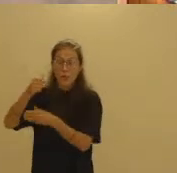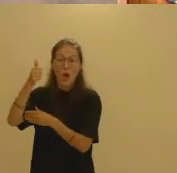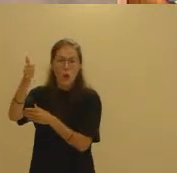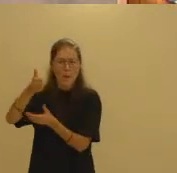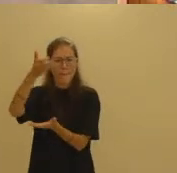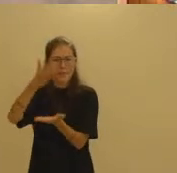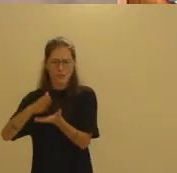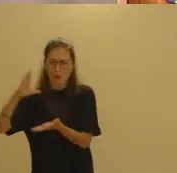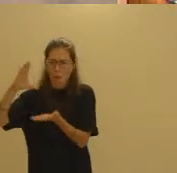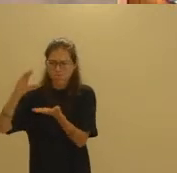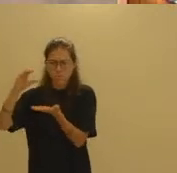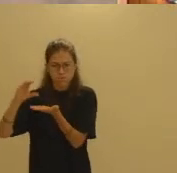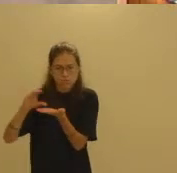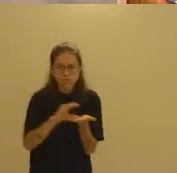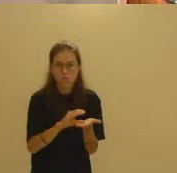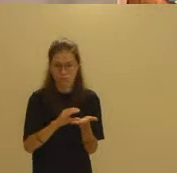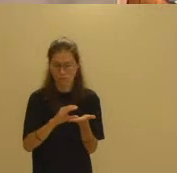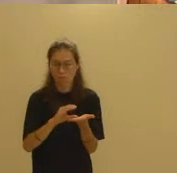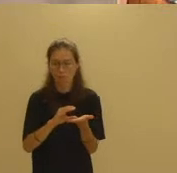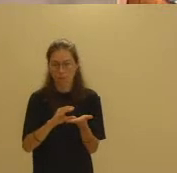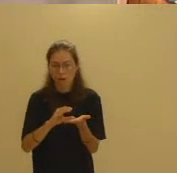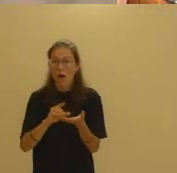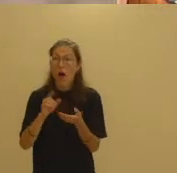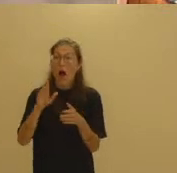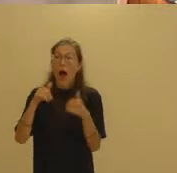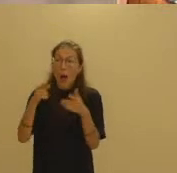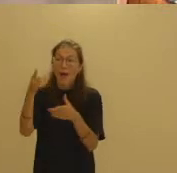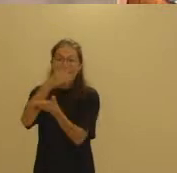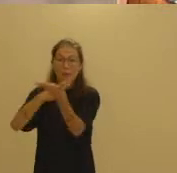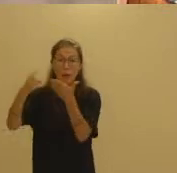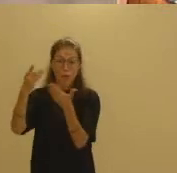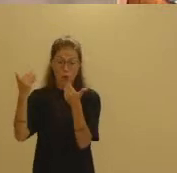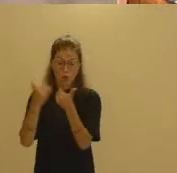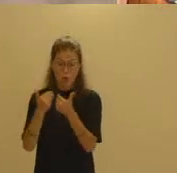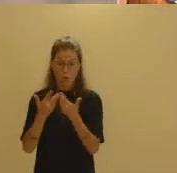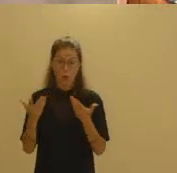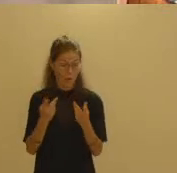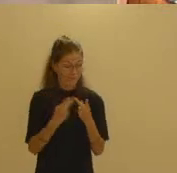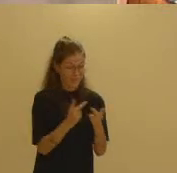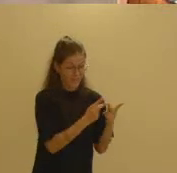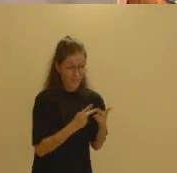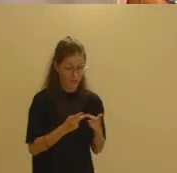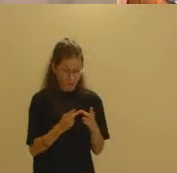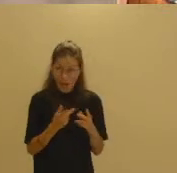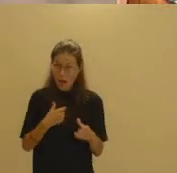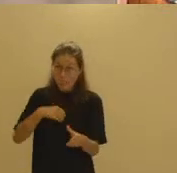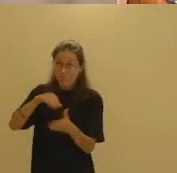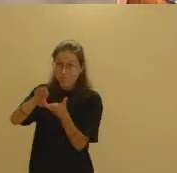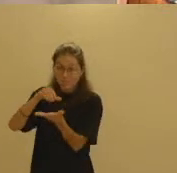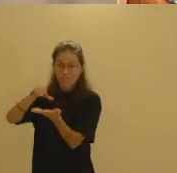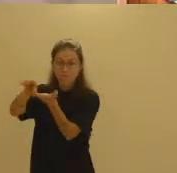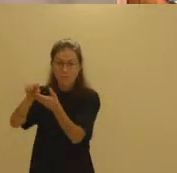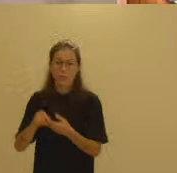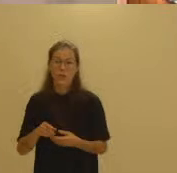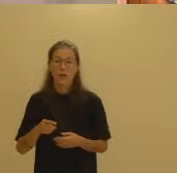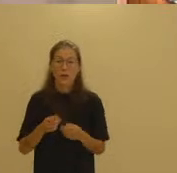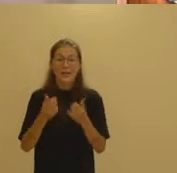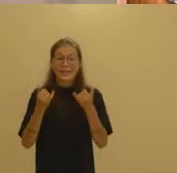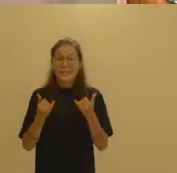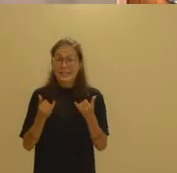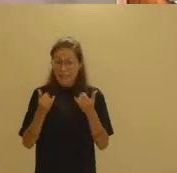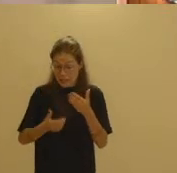annuel et sollicite les communes pour abonder ce fonds. Pour l'année 2021, la participation de la commune sera